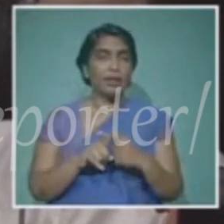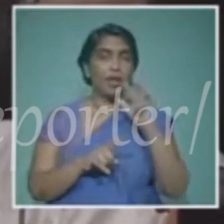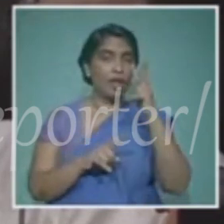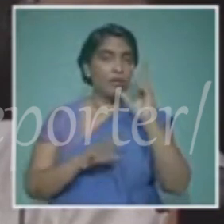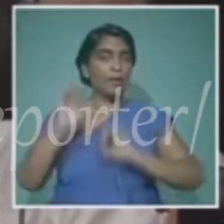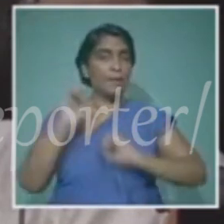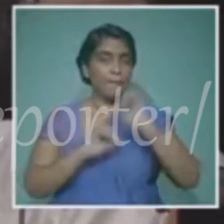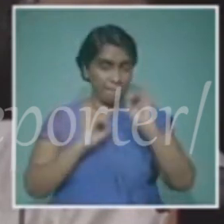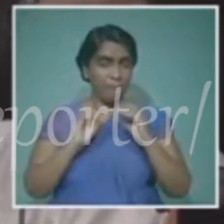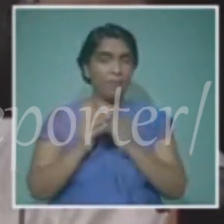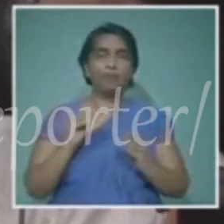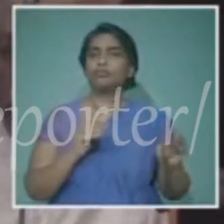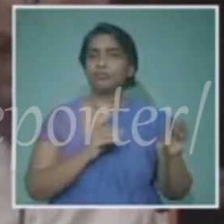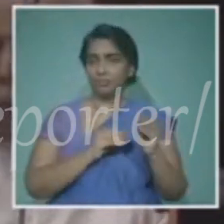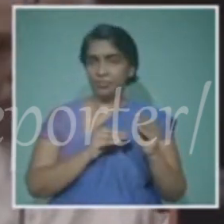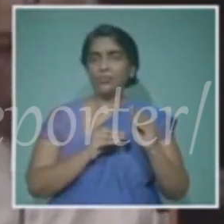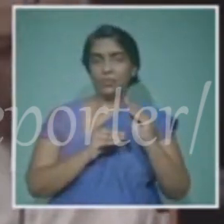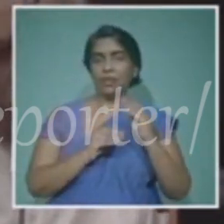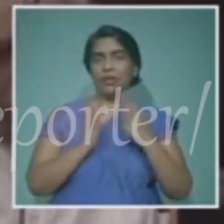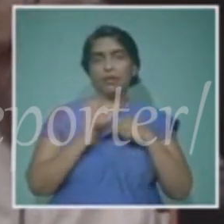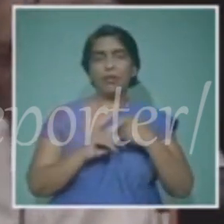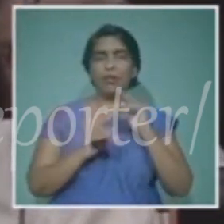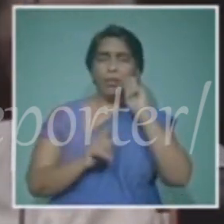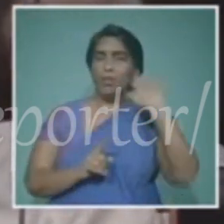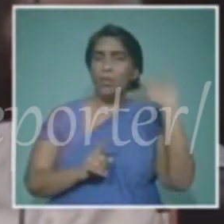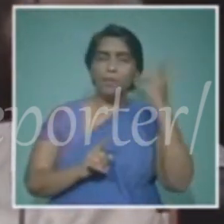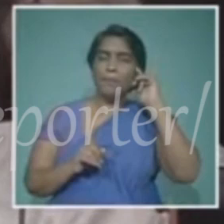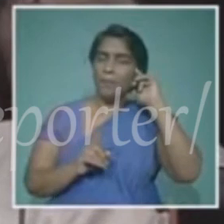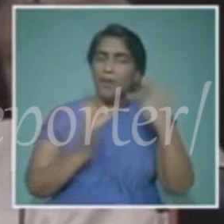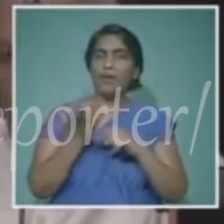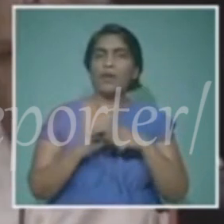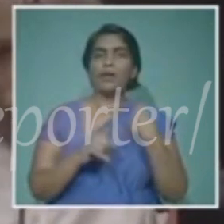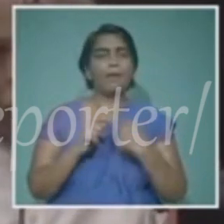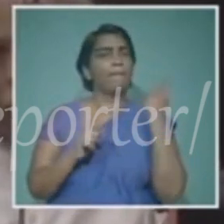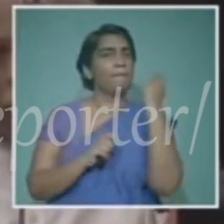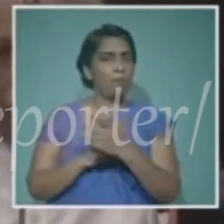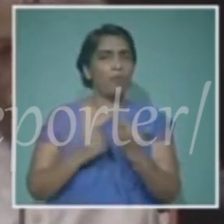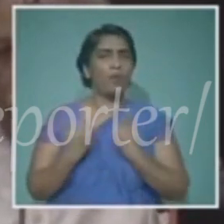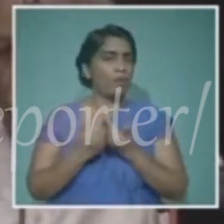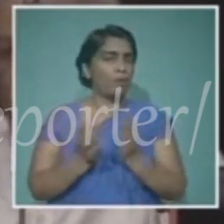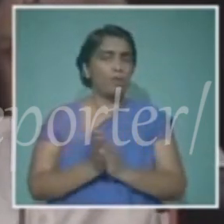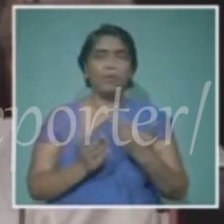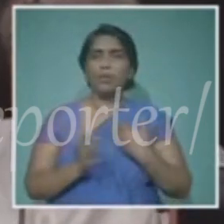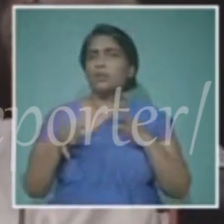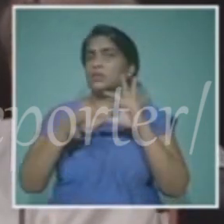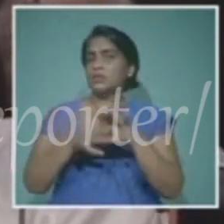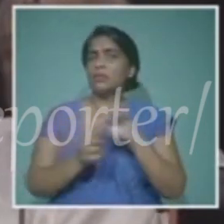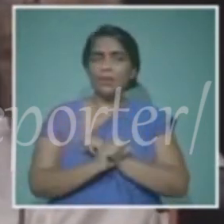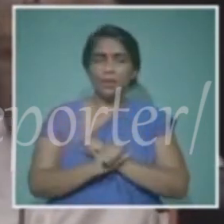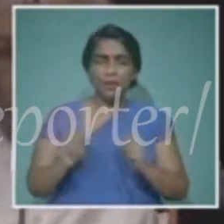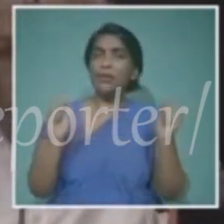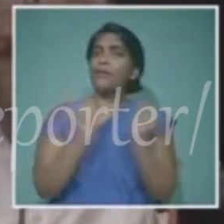80%ක් පමණ වක්‍ර බදු. මේ රට හැම පුරවැසියෙක්ම නොදැනු බදු ගෙවනවා. තමන් කිසිසේත්ම සම්බන්ධ නැති